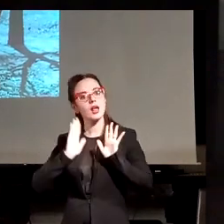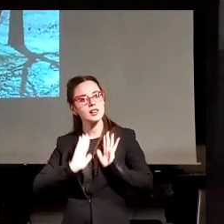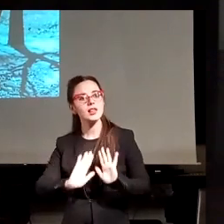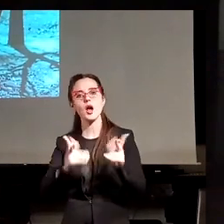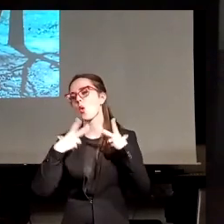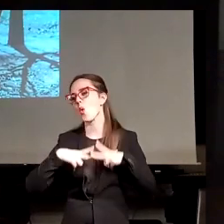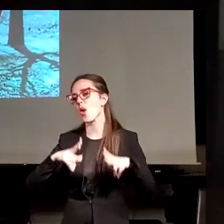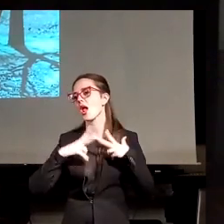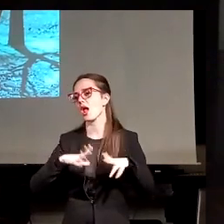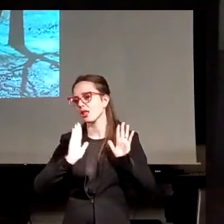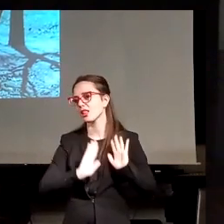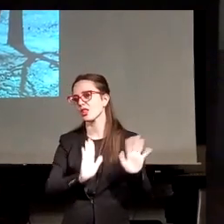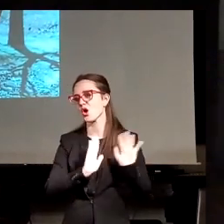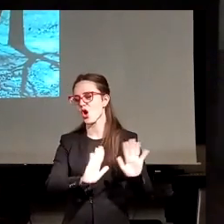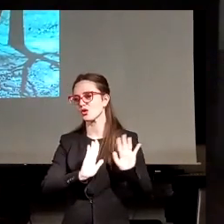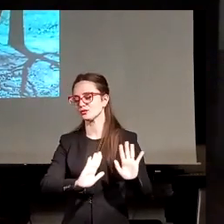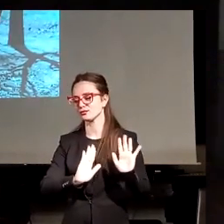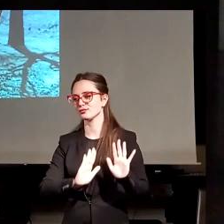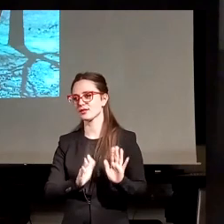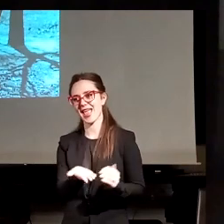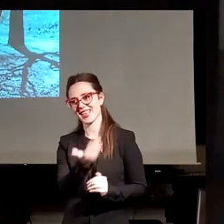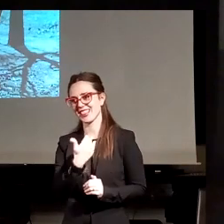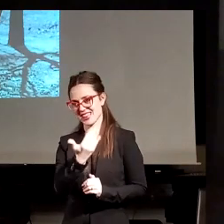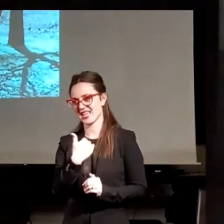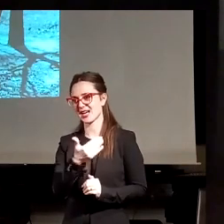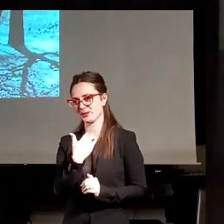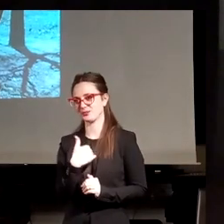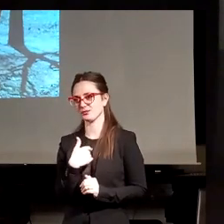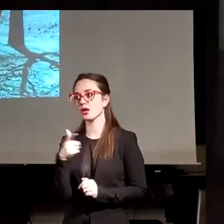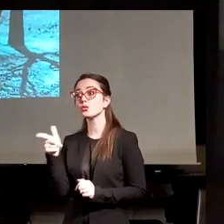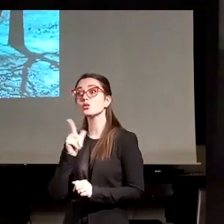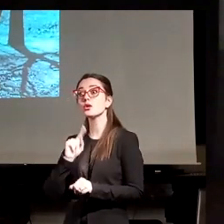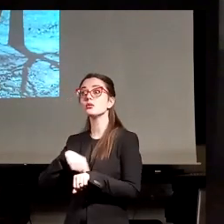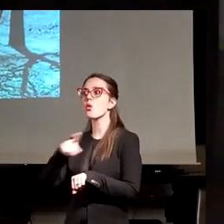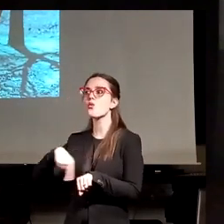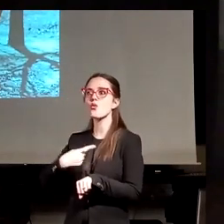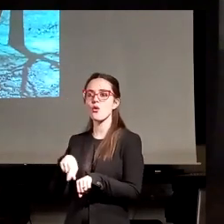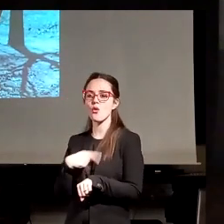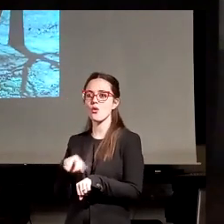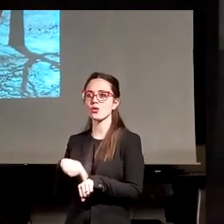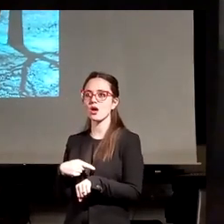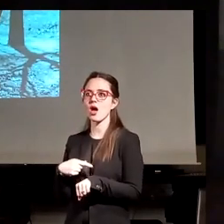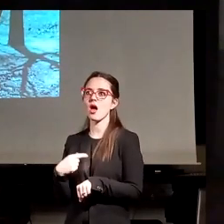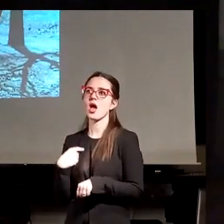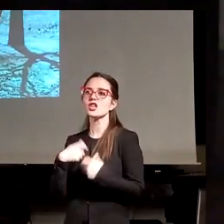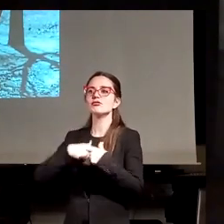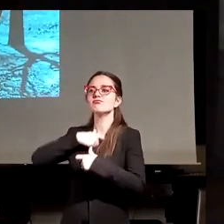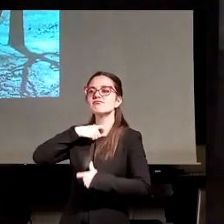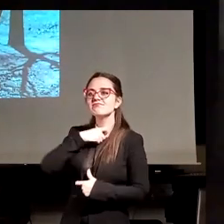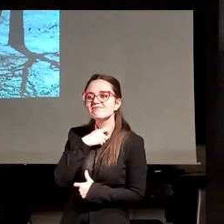una svenendo dove siamo stati credo un'ora io gli ho allacciato le scarpe e gli ho fatto il nodo alla cravatta